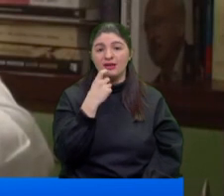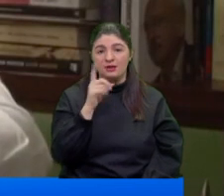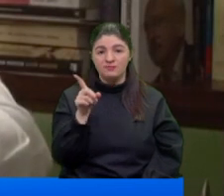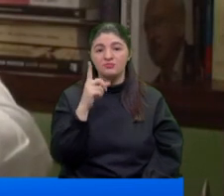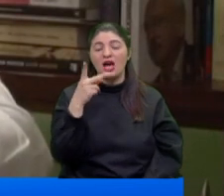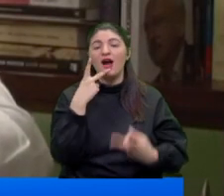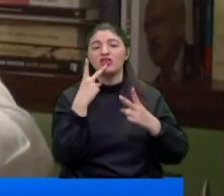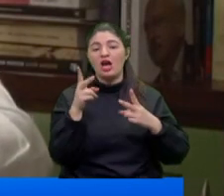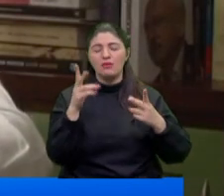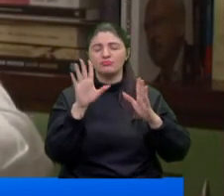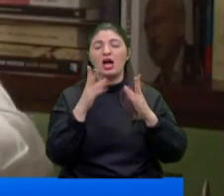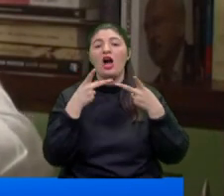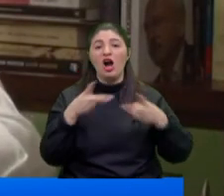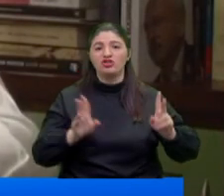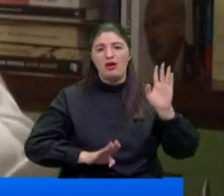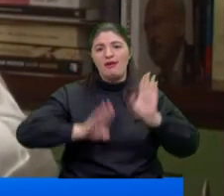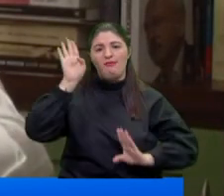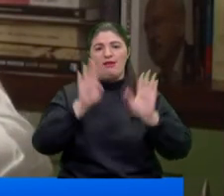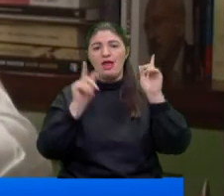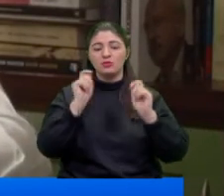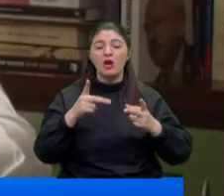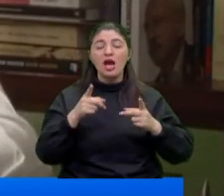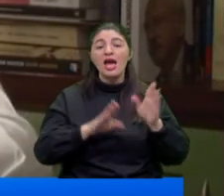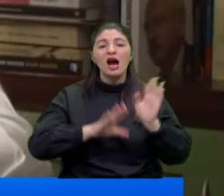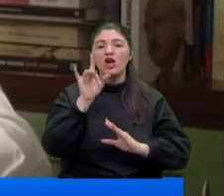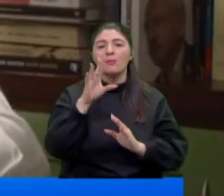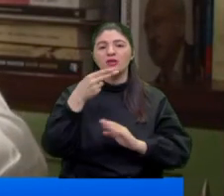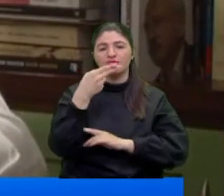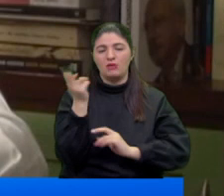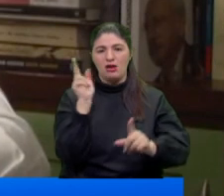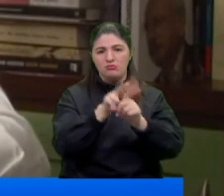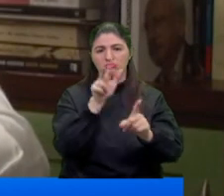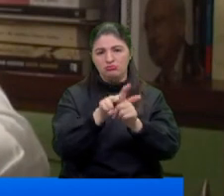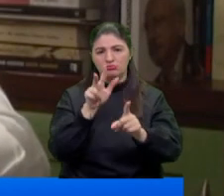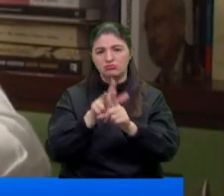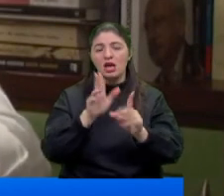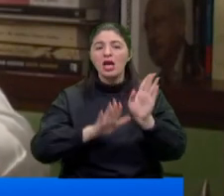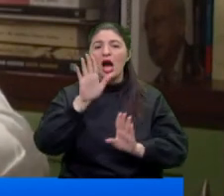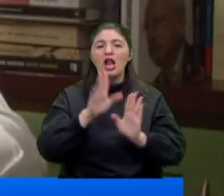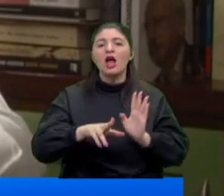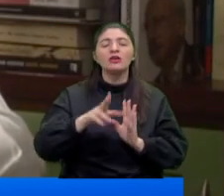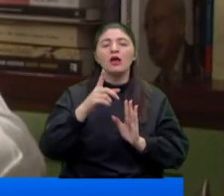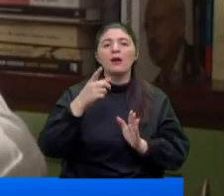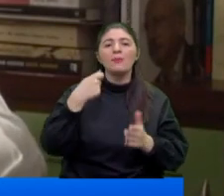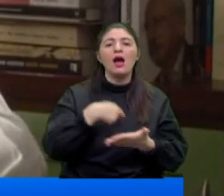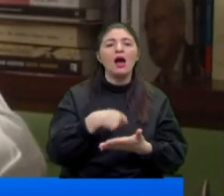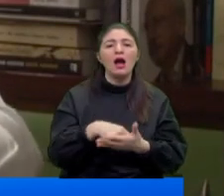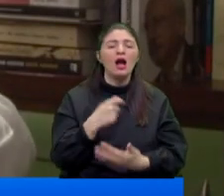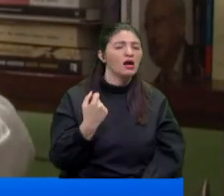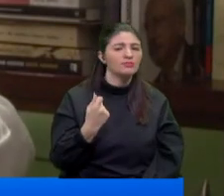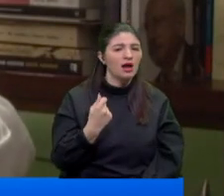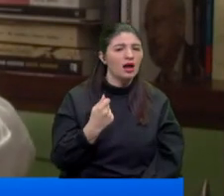2018/1 açık ihale yapılır bu yani 15-20 katılır ihanetin bedeli